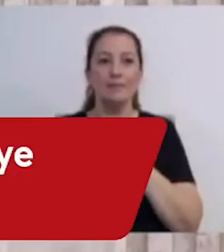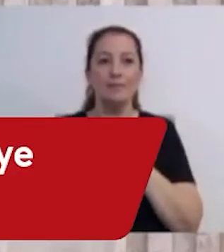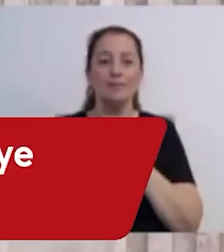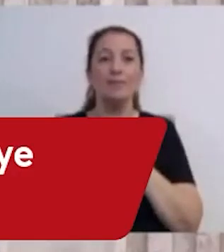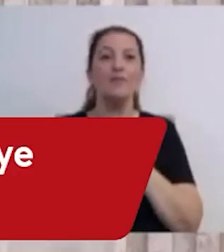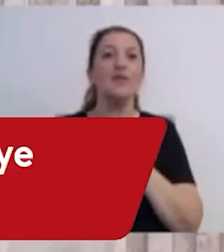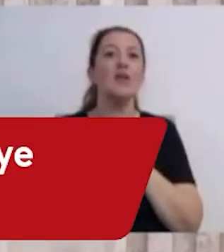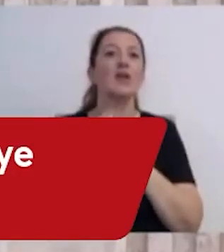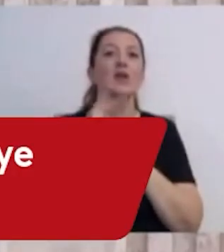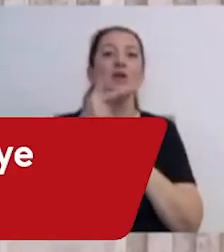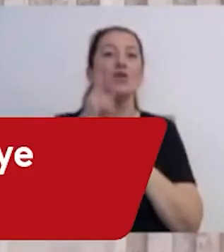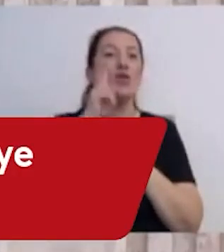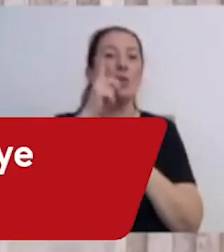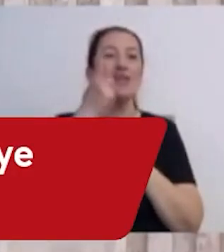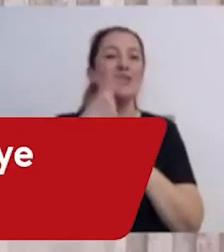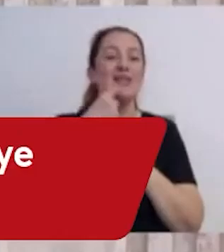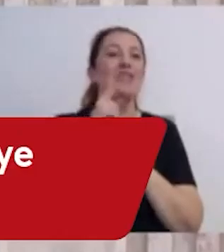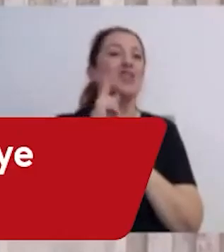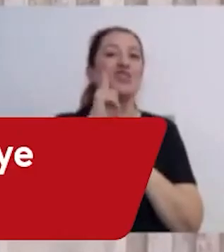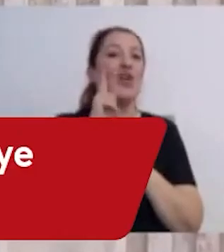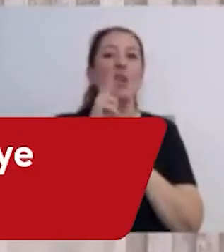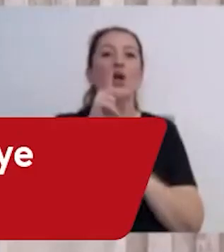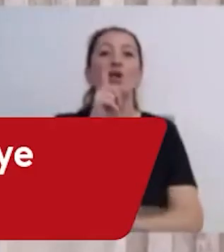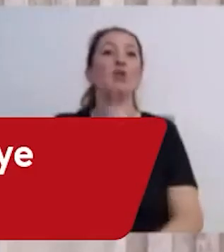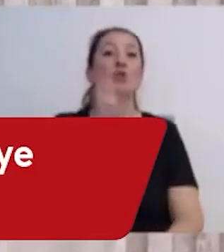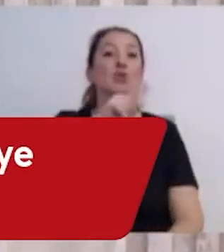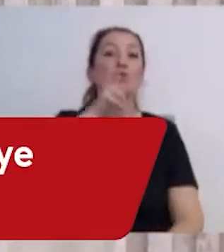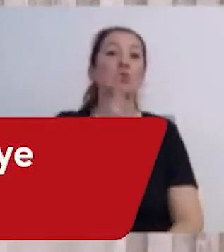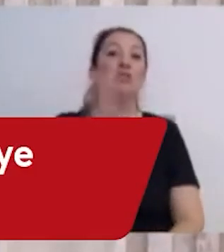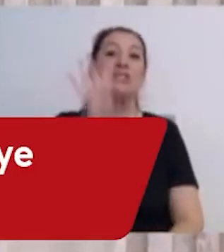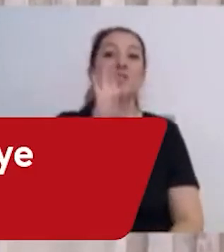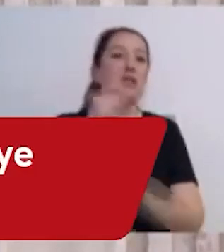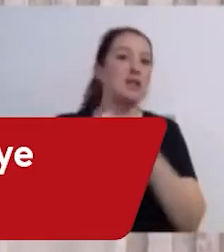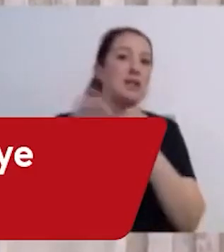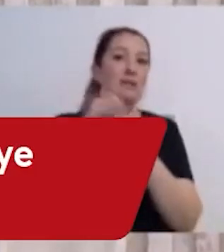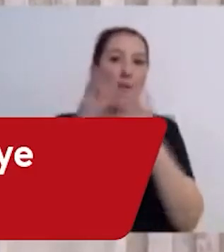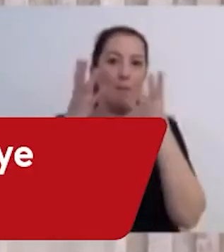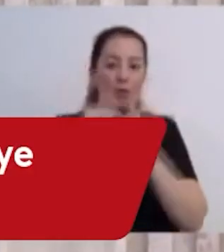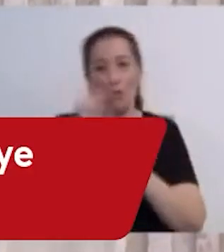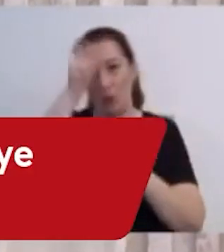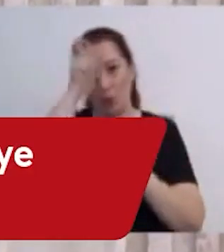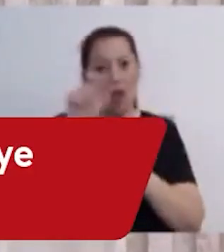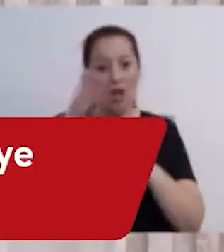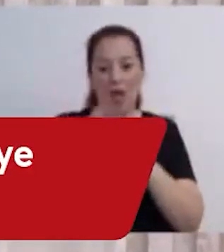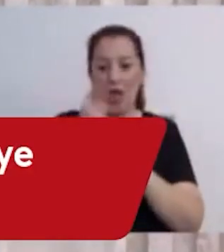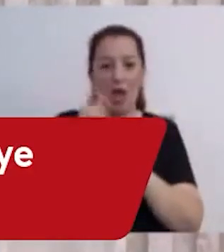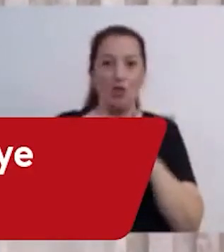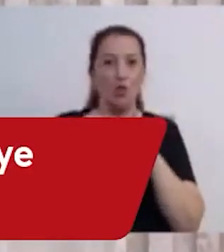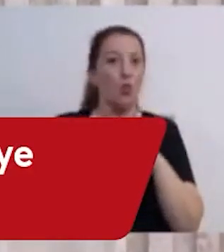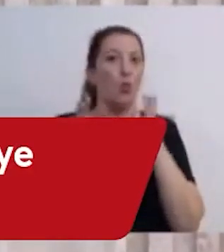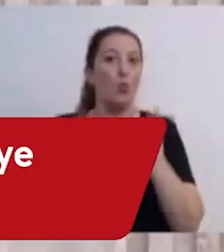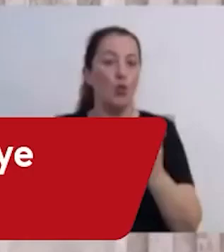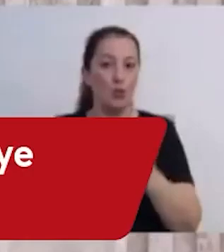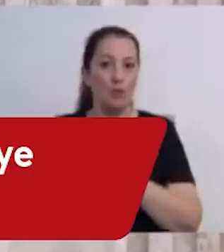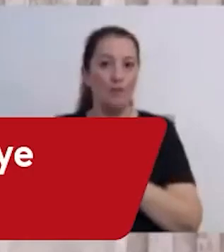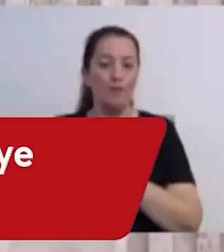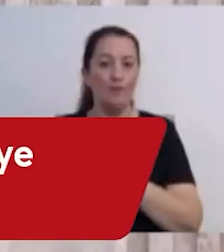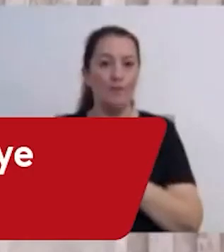Şekere 340 zam gelmiş. %340. Son bir yılda. Türkiye'nin gerçeği bu arkadaşlar.